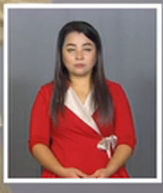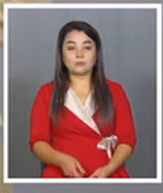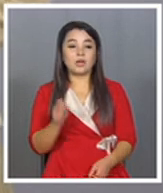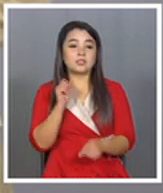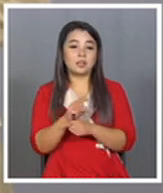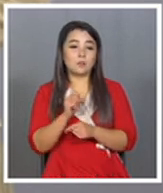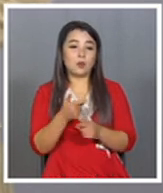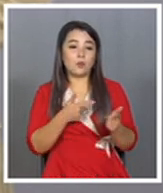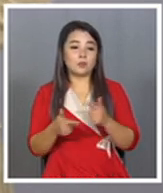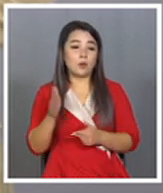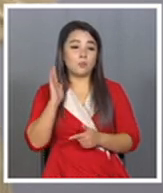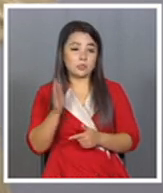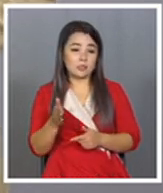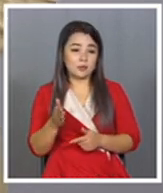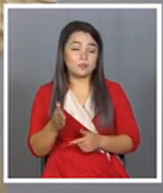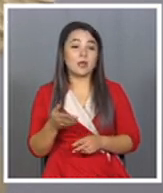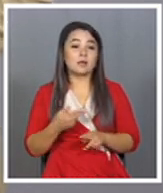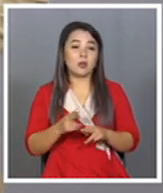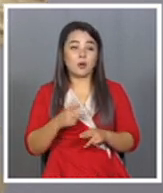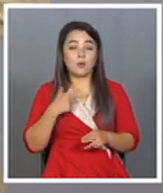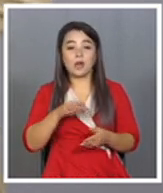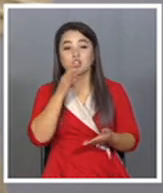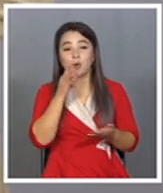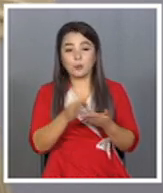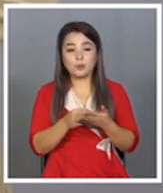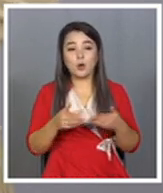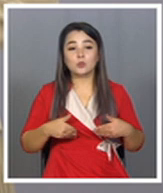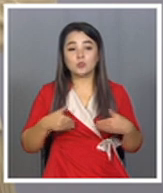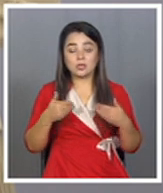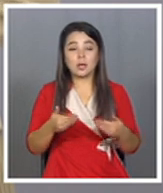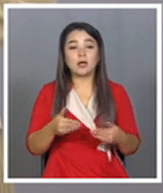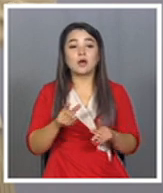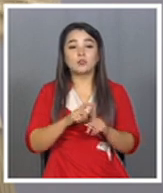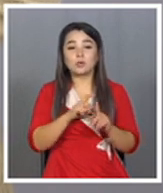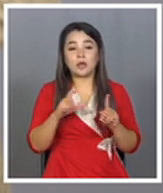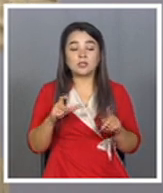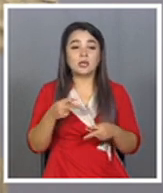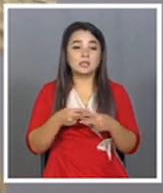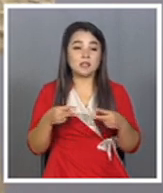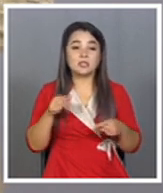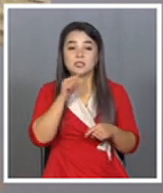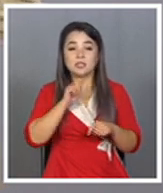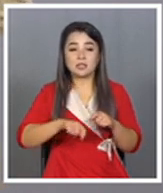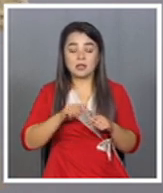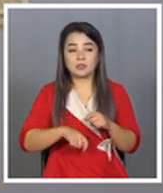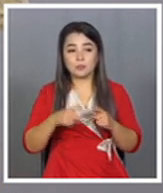Тапсырманы орындап болсаңыздар, өз жауаптарыңызды ұсынылған нұсқамен салыстырып көріңіздер.